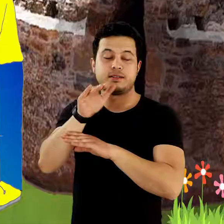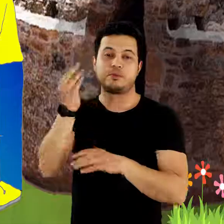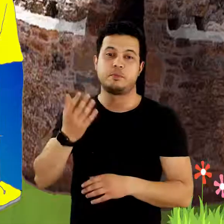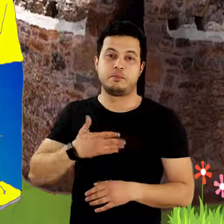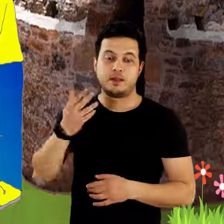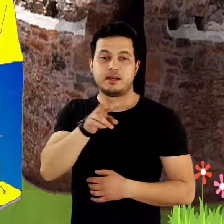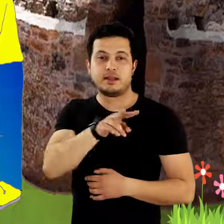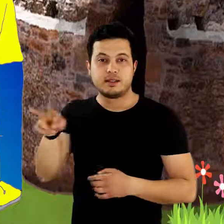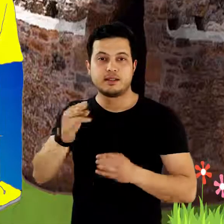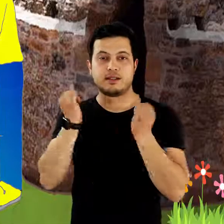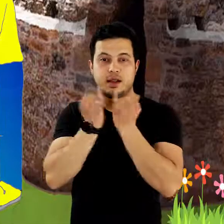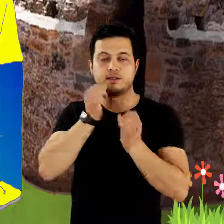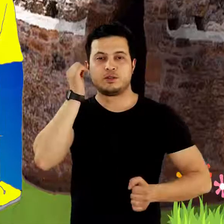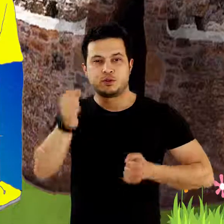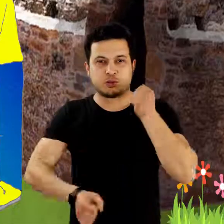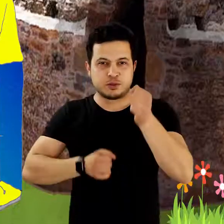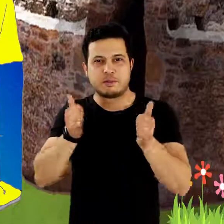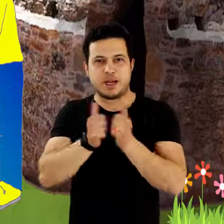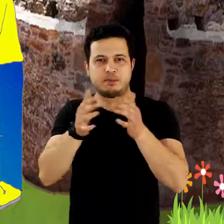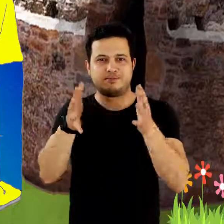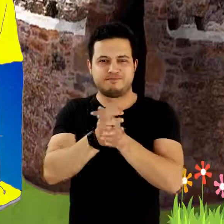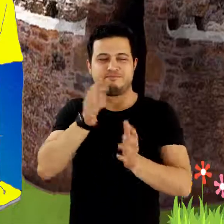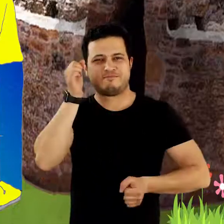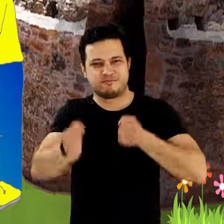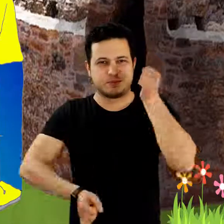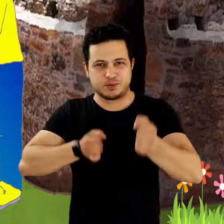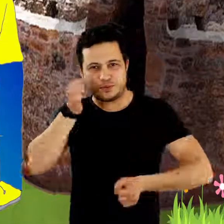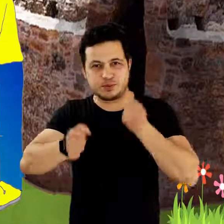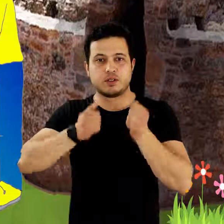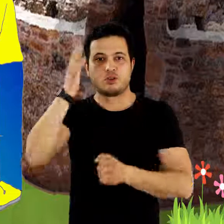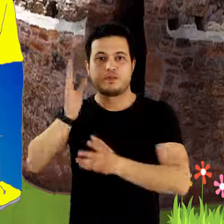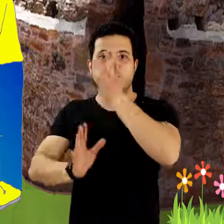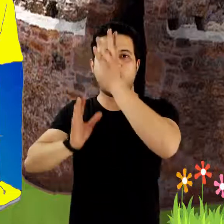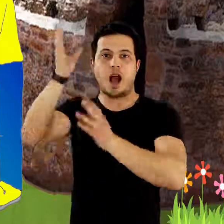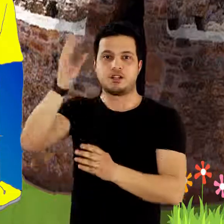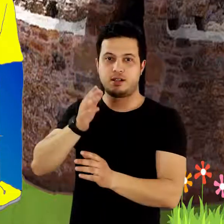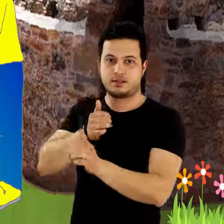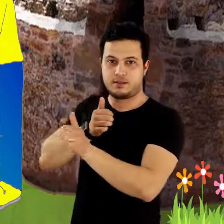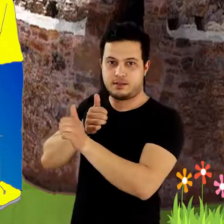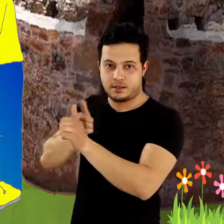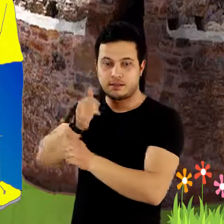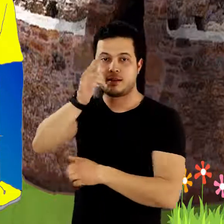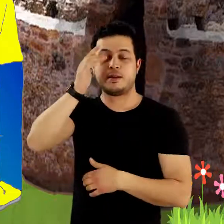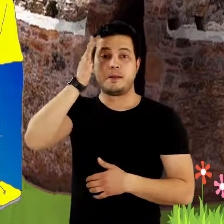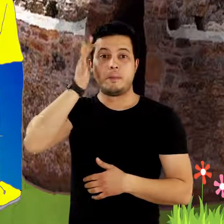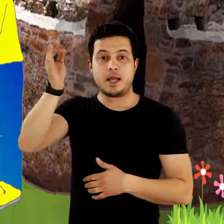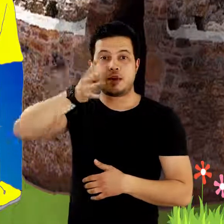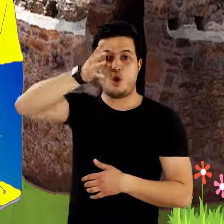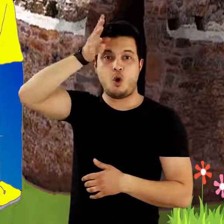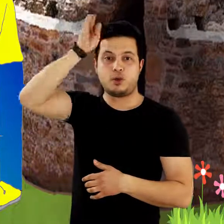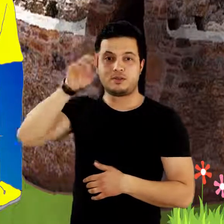İki kardeş koşarak arka bahçedeki sarnıcın başına geldi. Bilge Horoz'u çağırmak için